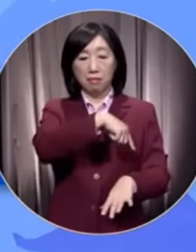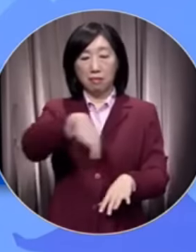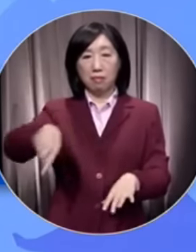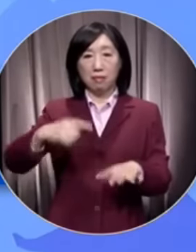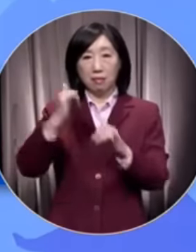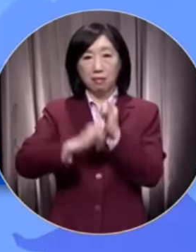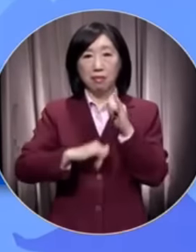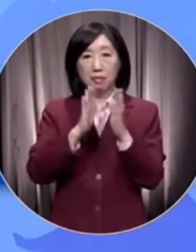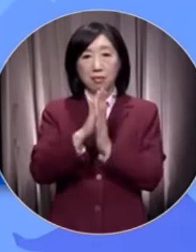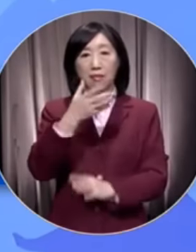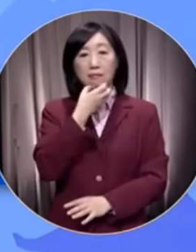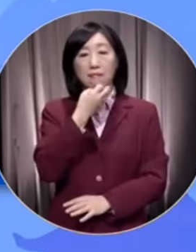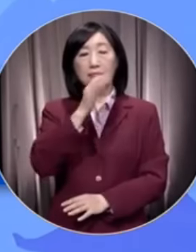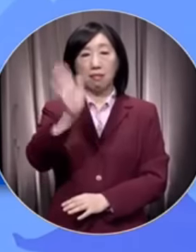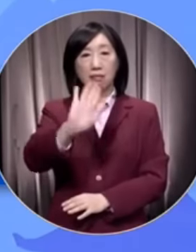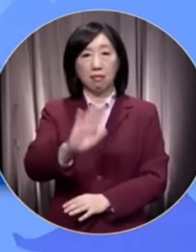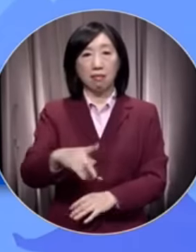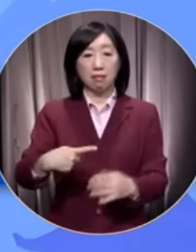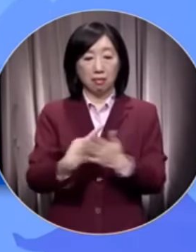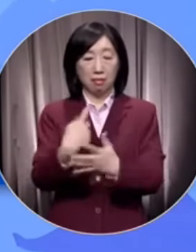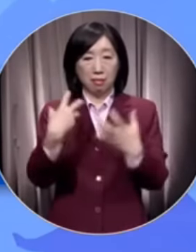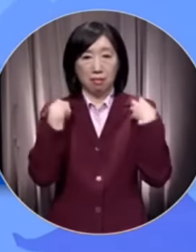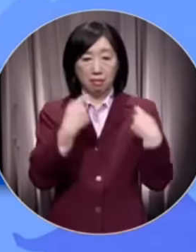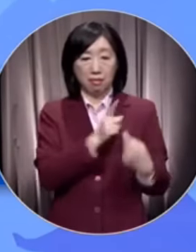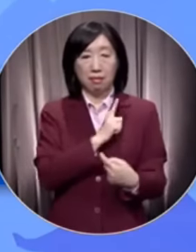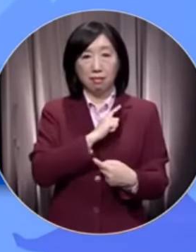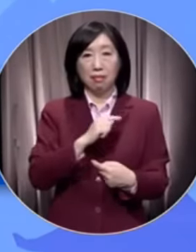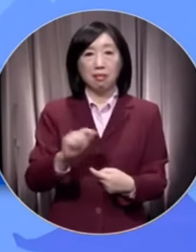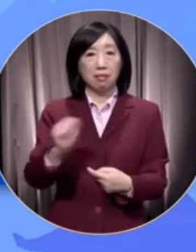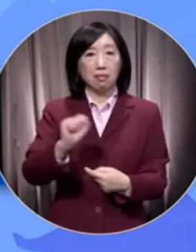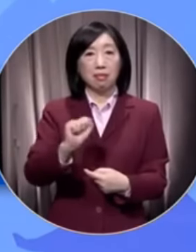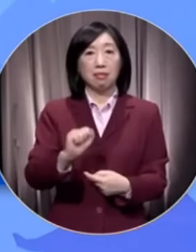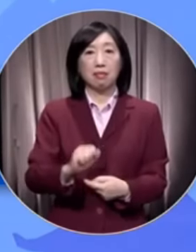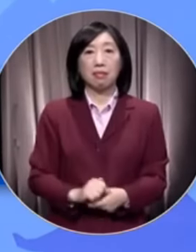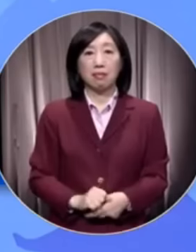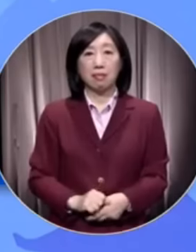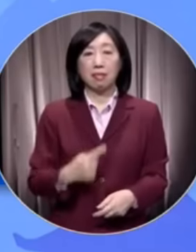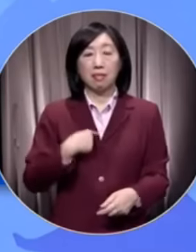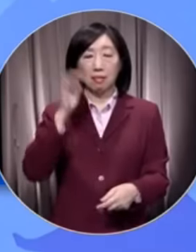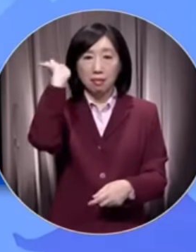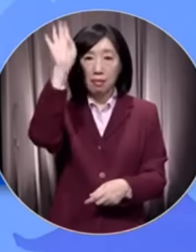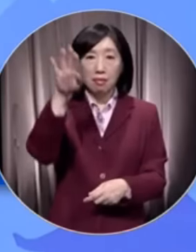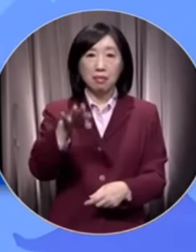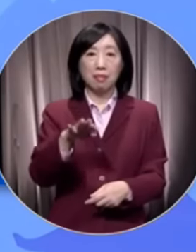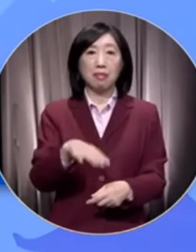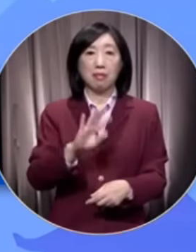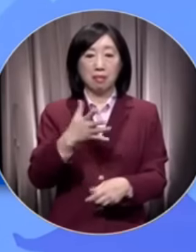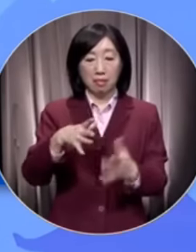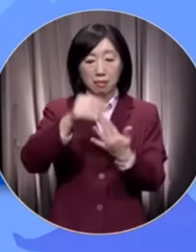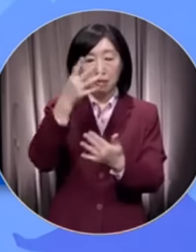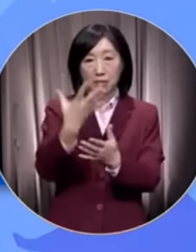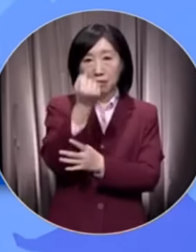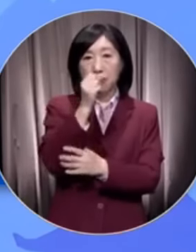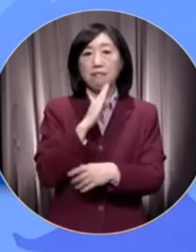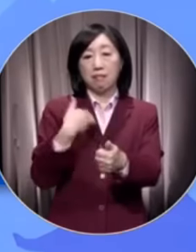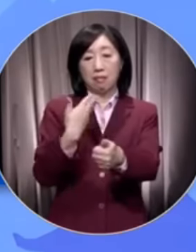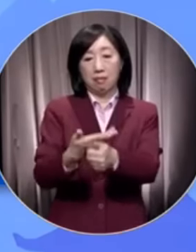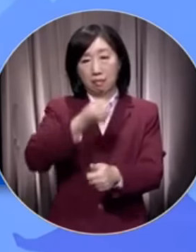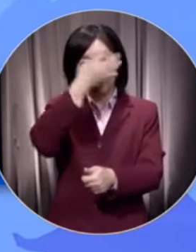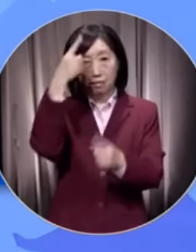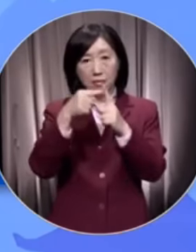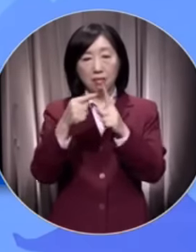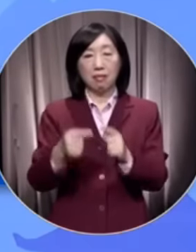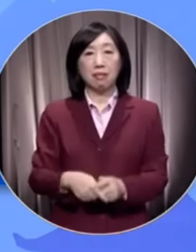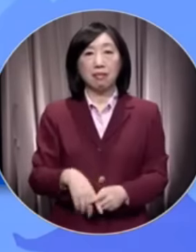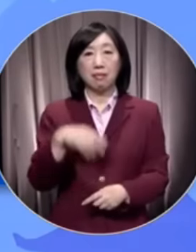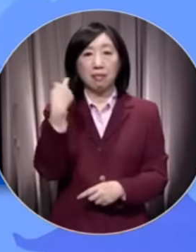着自己的历史地位，我们要把未来的选择权完整的留给下一代。第二，我要